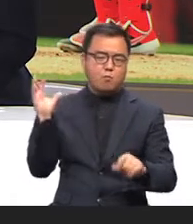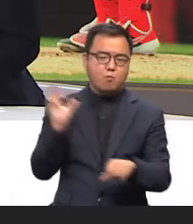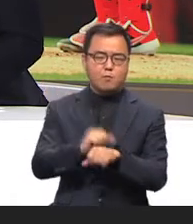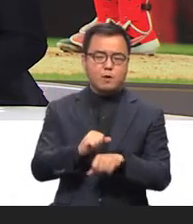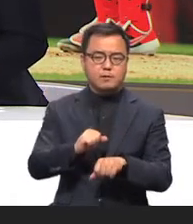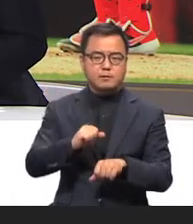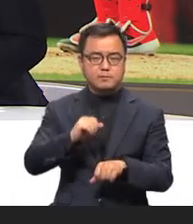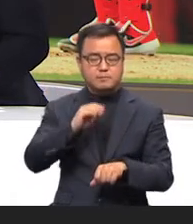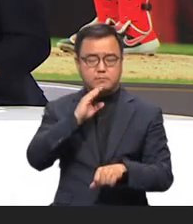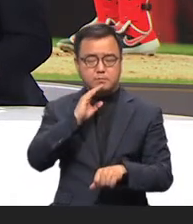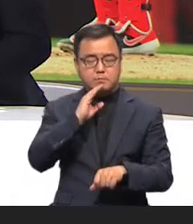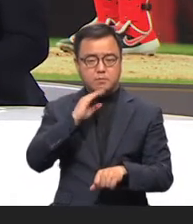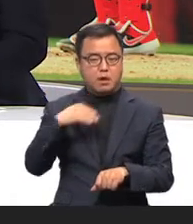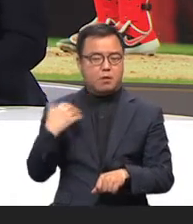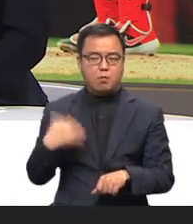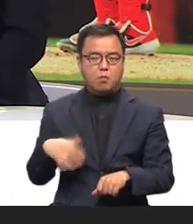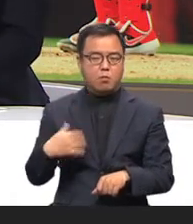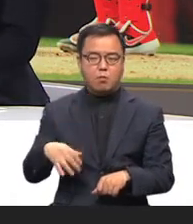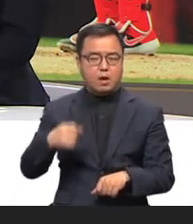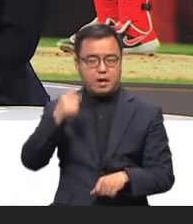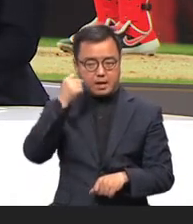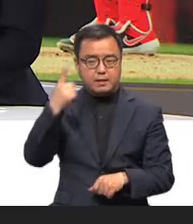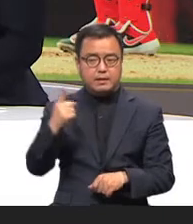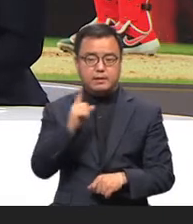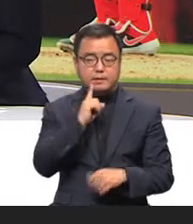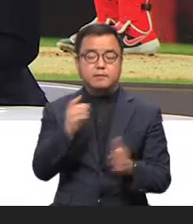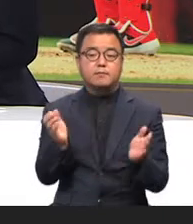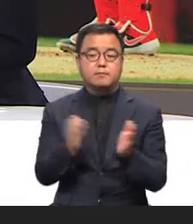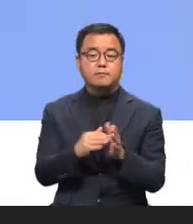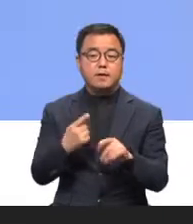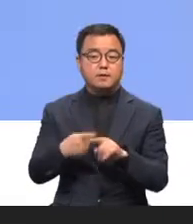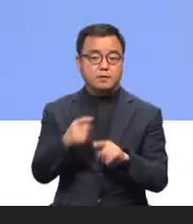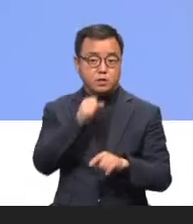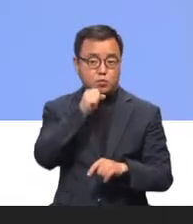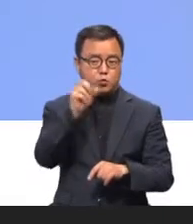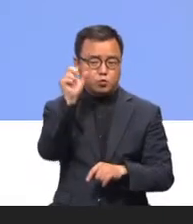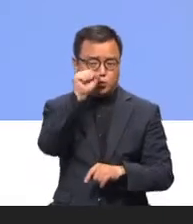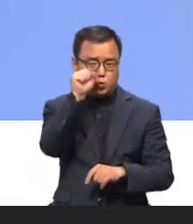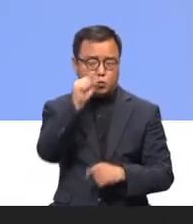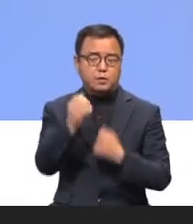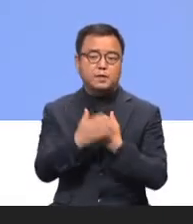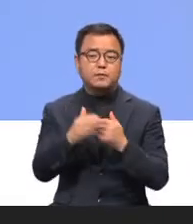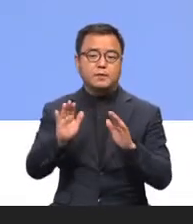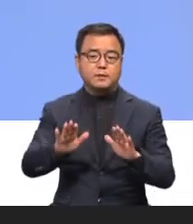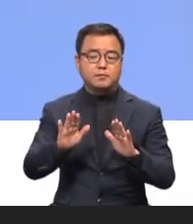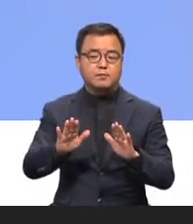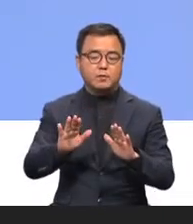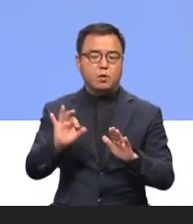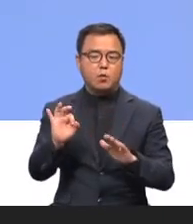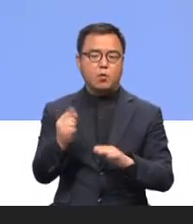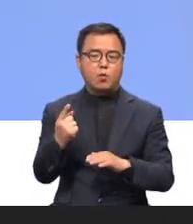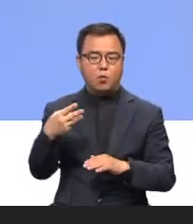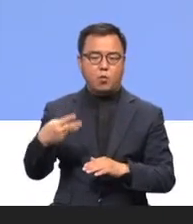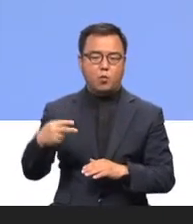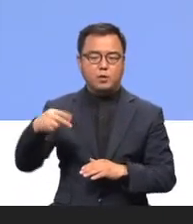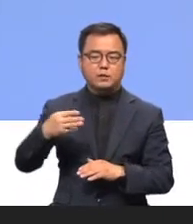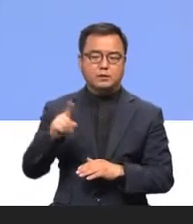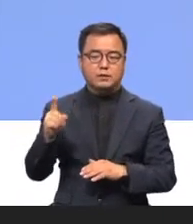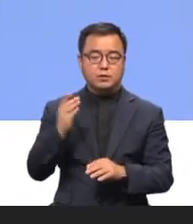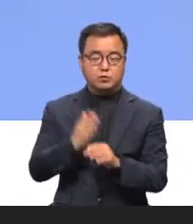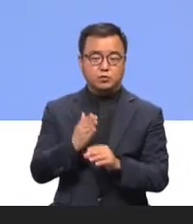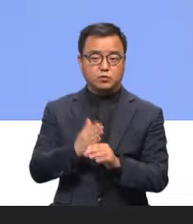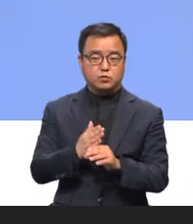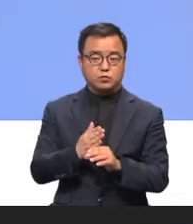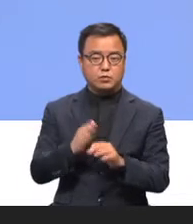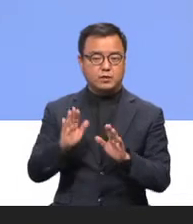소화하면서 대단한 한 달을 보냈다고 평가를 했습니다. 예. 이렇게 성적이 좋다 보니까 이번에 올스타전에서 내셔널리그 선발을